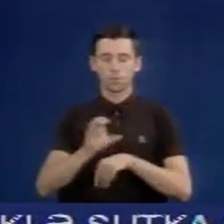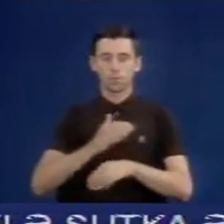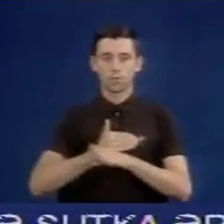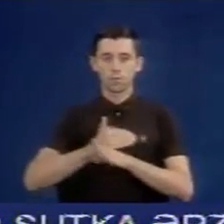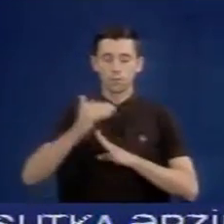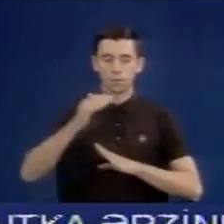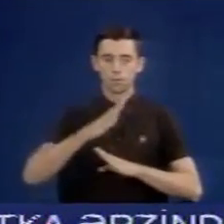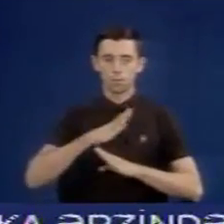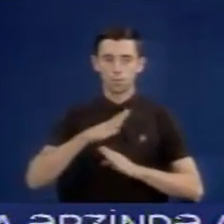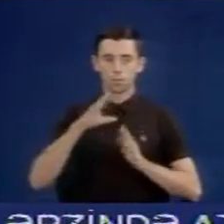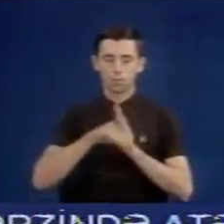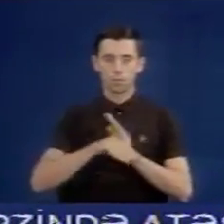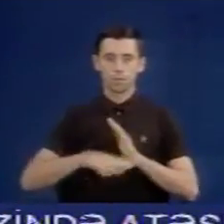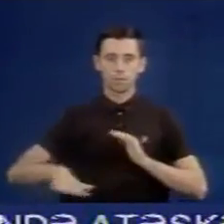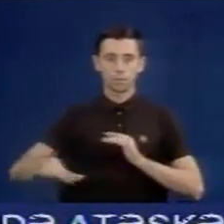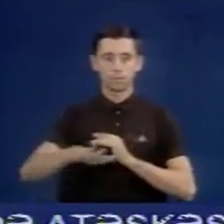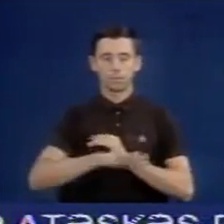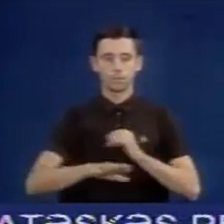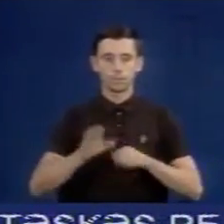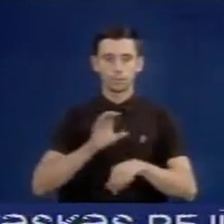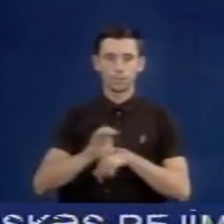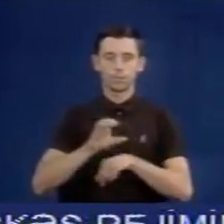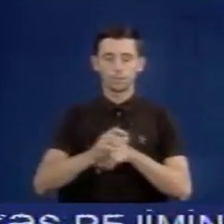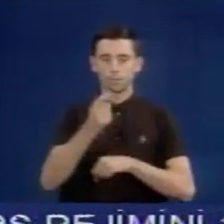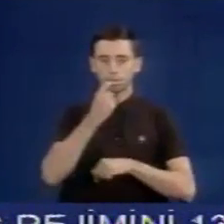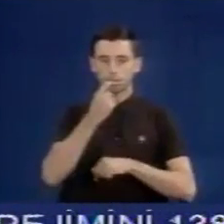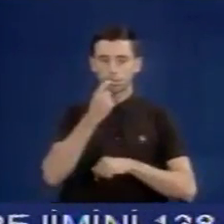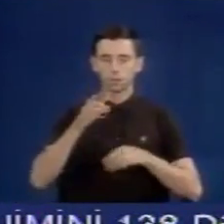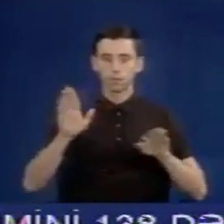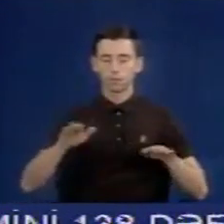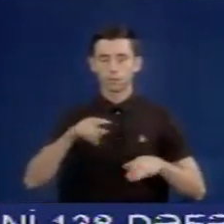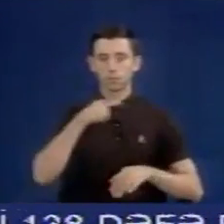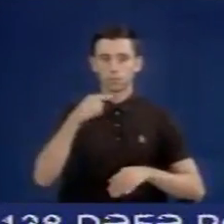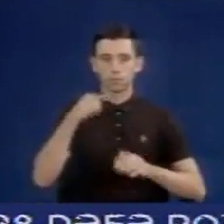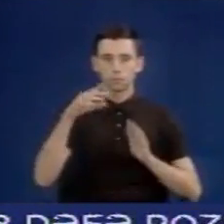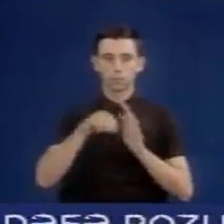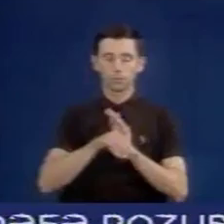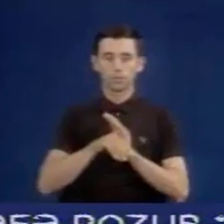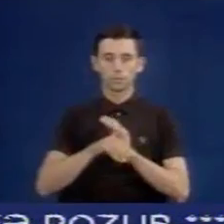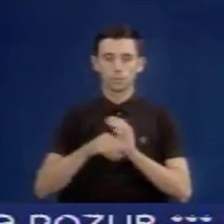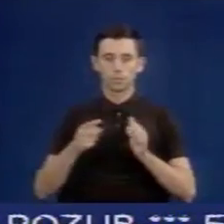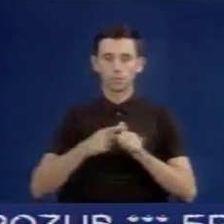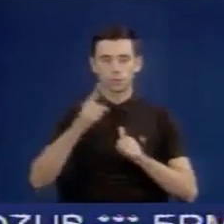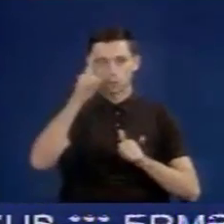olub. Həmçinin yerli müəssisələrdə istehsal olunan yumurta və quş əti məhsulları demək olar